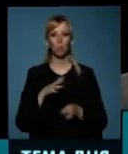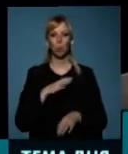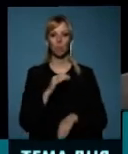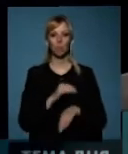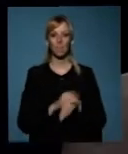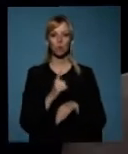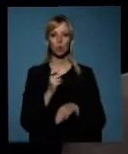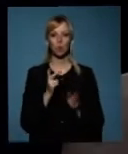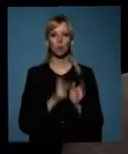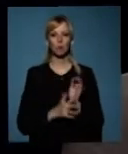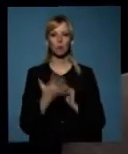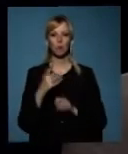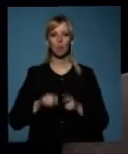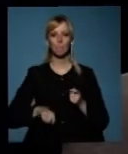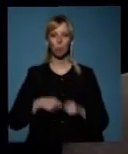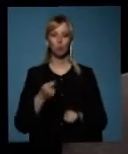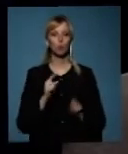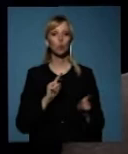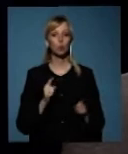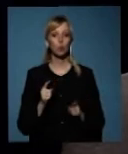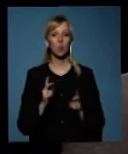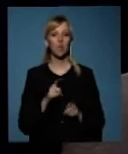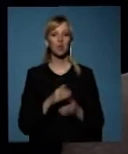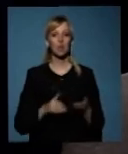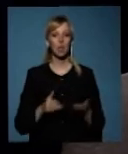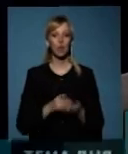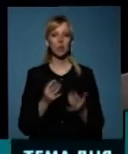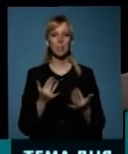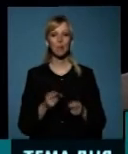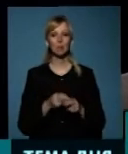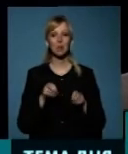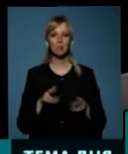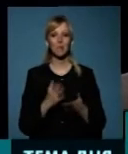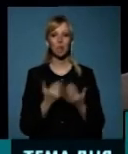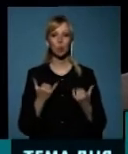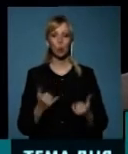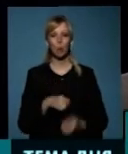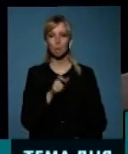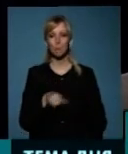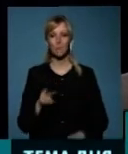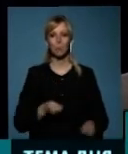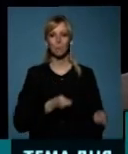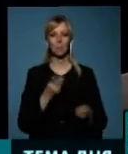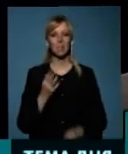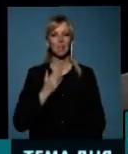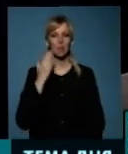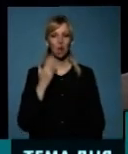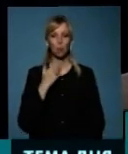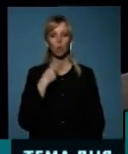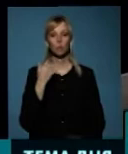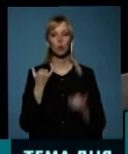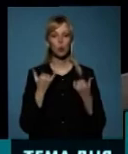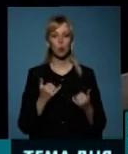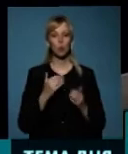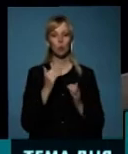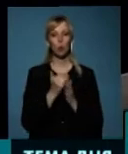виявлено 185 порушень. Чому, як їх ліквідовують та наскільки безпечними є сьогодні пасажирські перевезення на Буковині, говоримо сьогодні